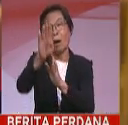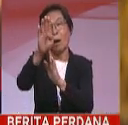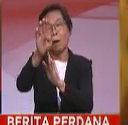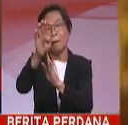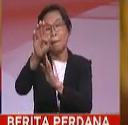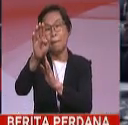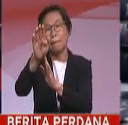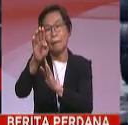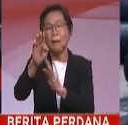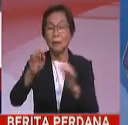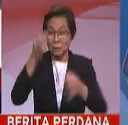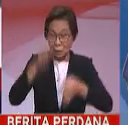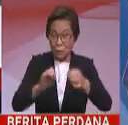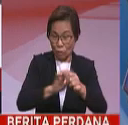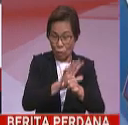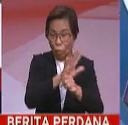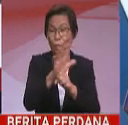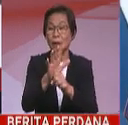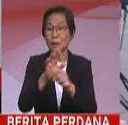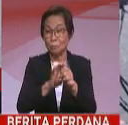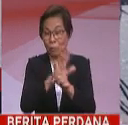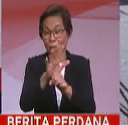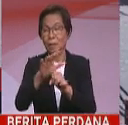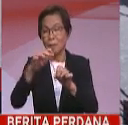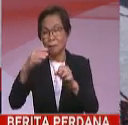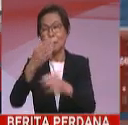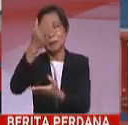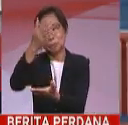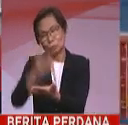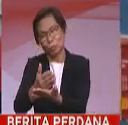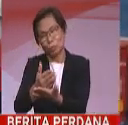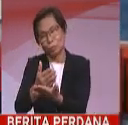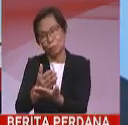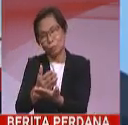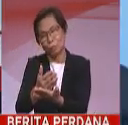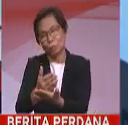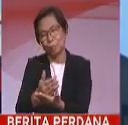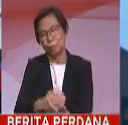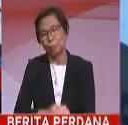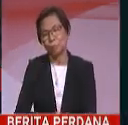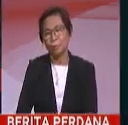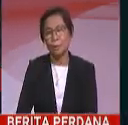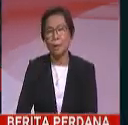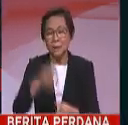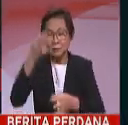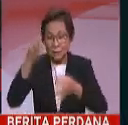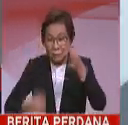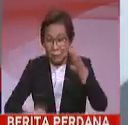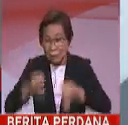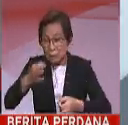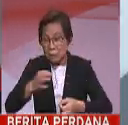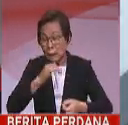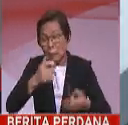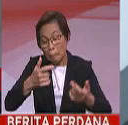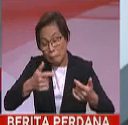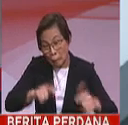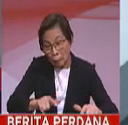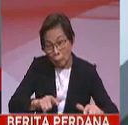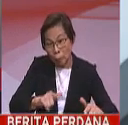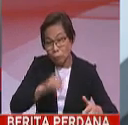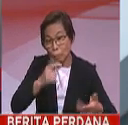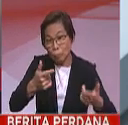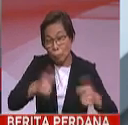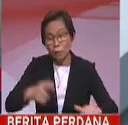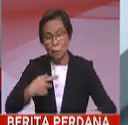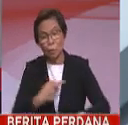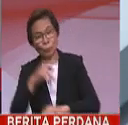jika COVID-19 ini dapat dibendung dengan secara efektifnya. Tetapi jika ianya tidak berlaku, maka kita mungkin